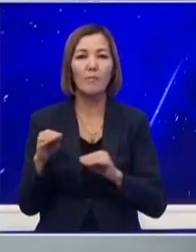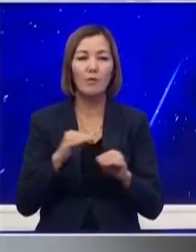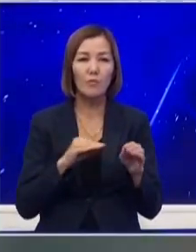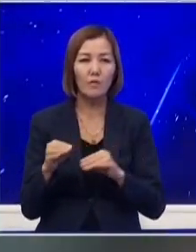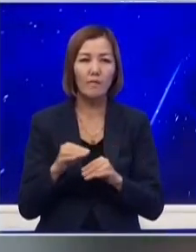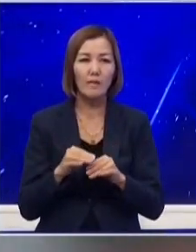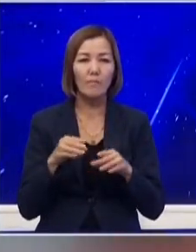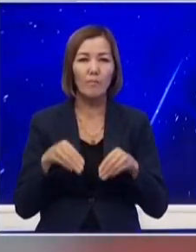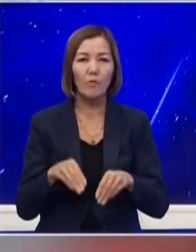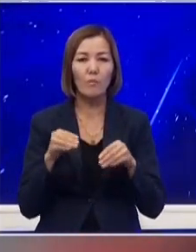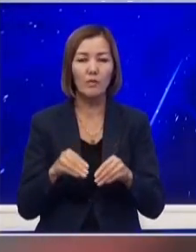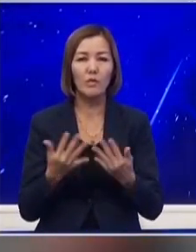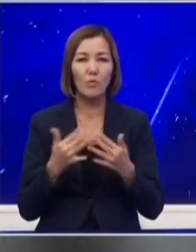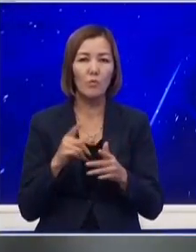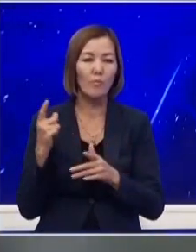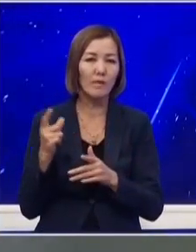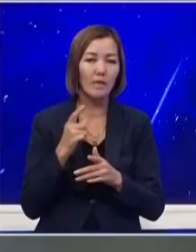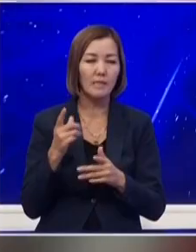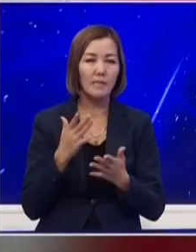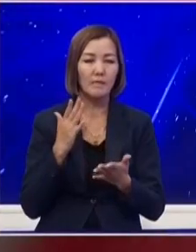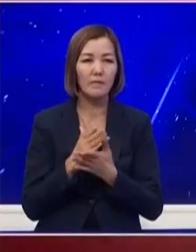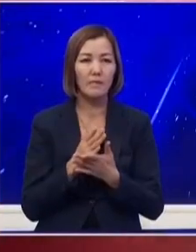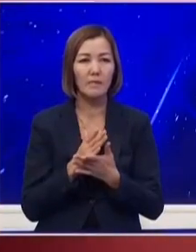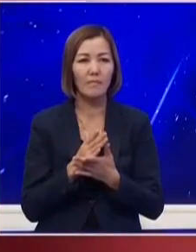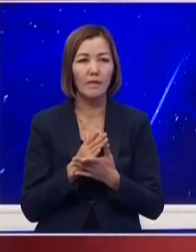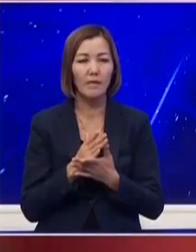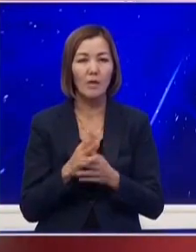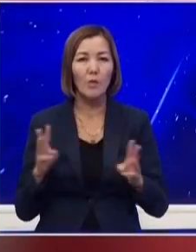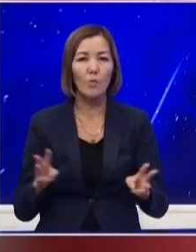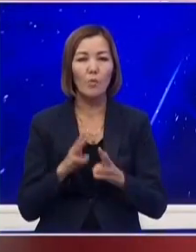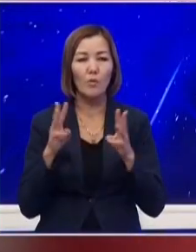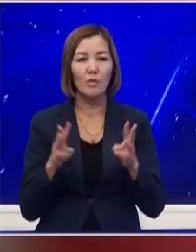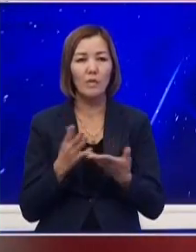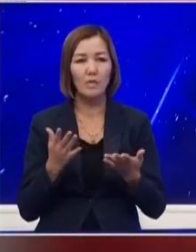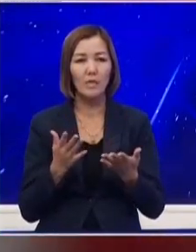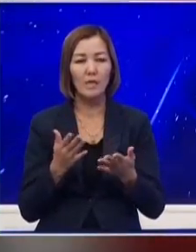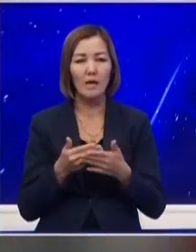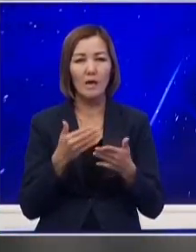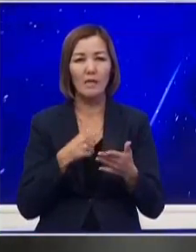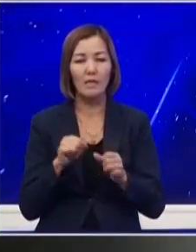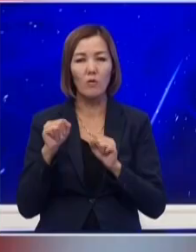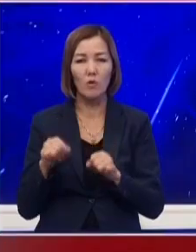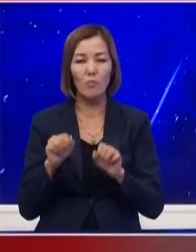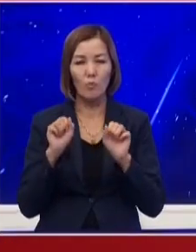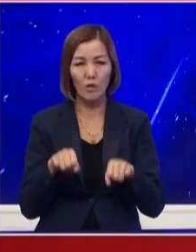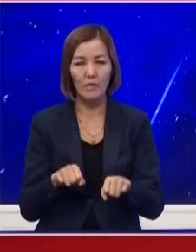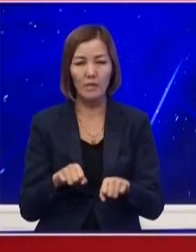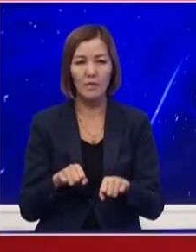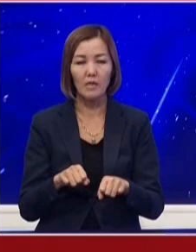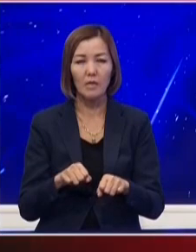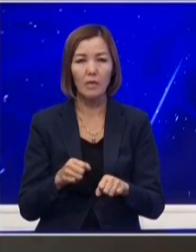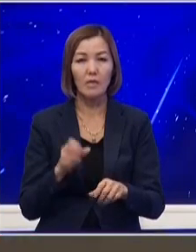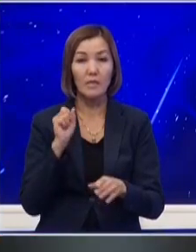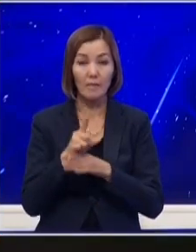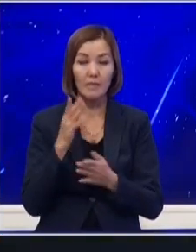емес, орман шаруашылықтарында болса, Абай облысында болған сияқты өрттерді өршітпей алдын алуға болады дейді кәсіпкер. Сұраныс жоқ